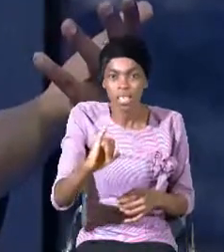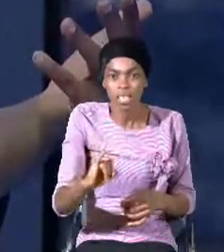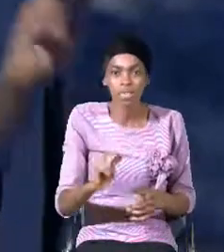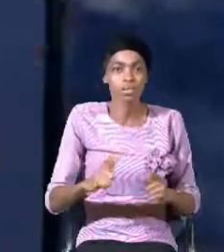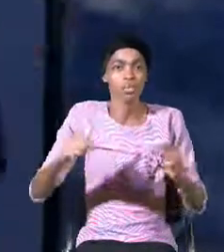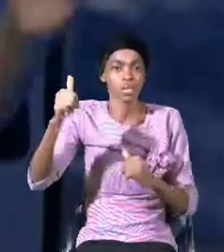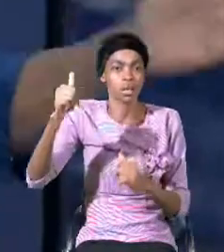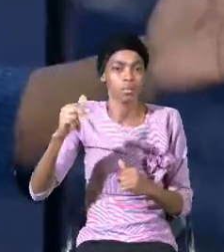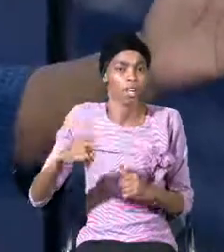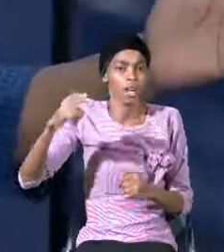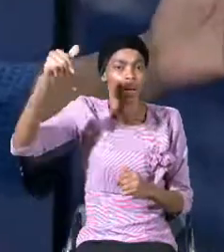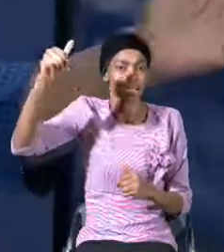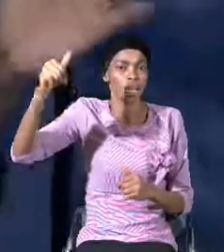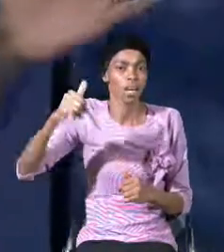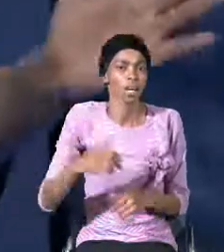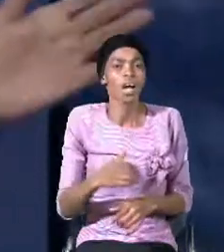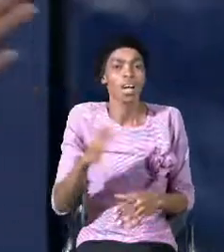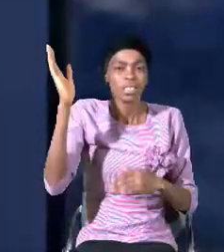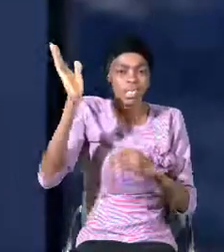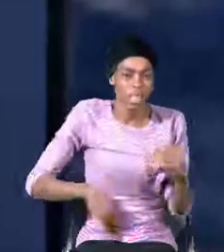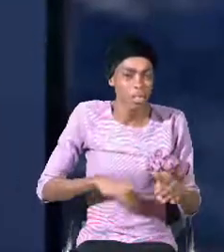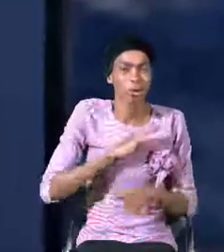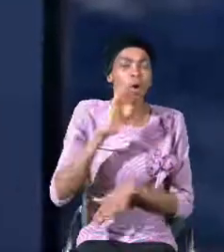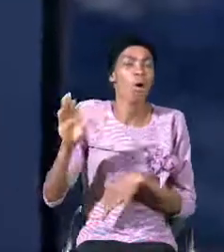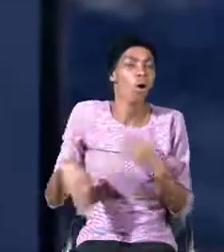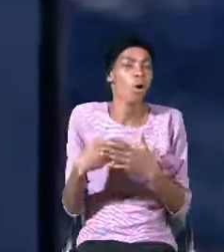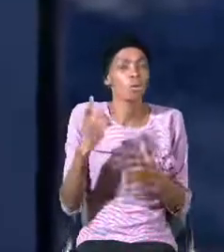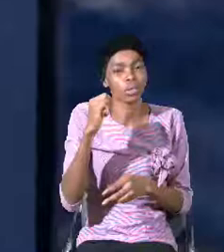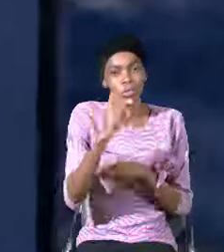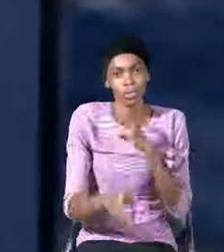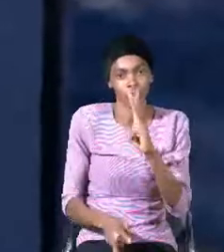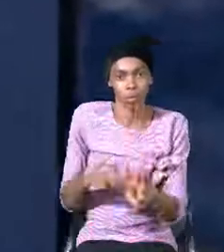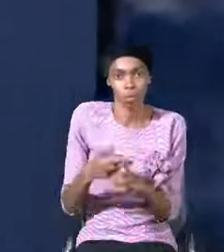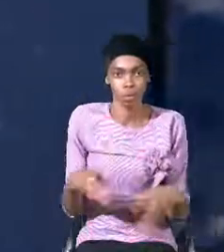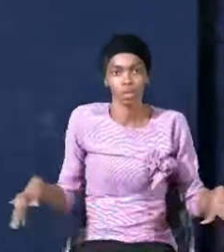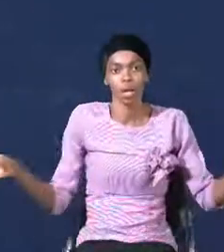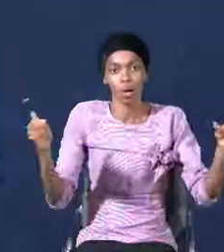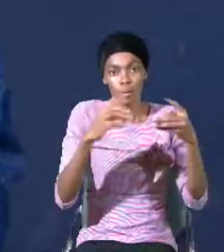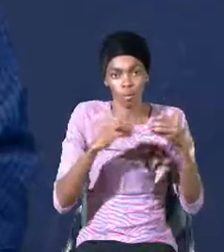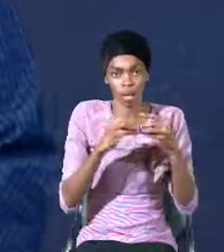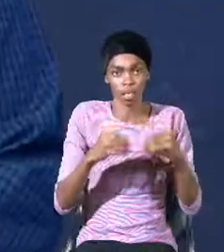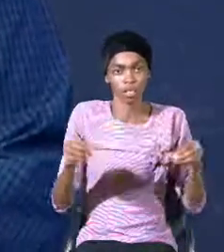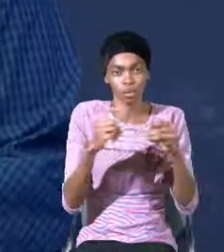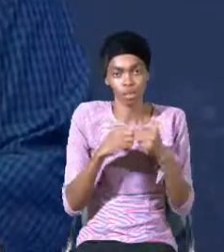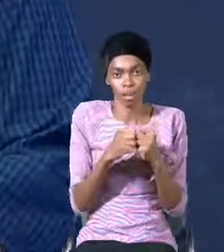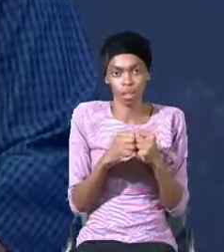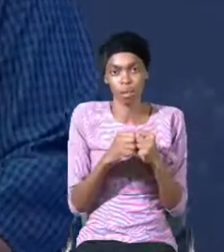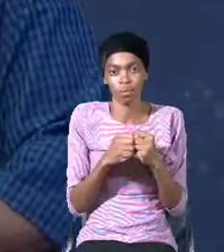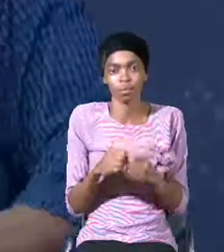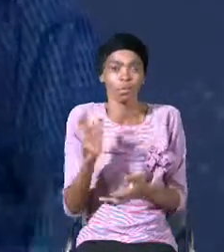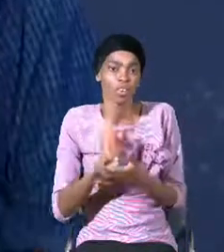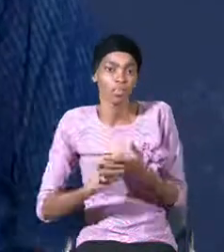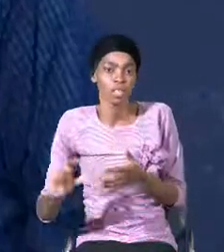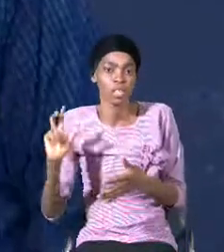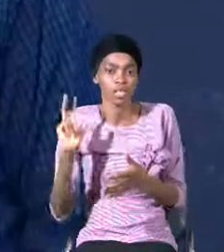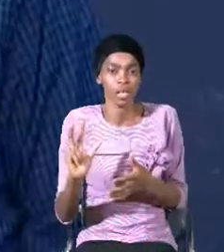élevée et plus éternelle que tout le monde. 37, verset